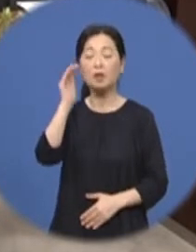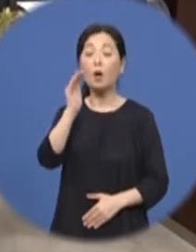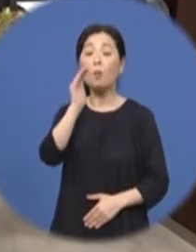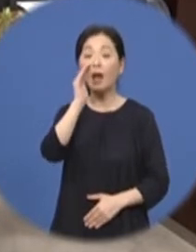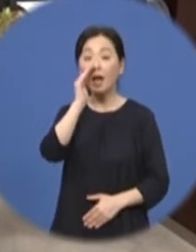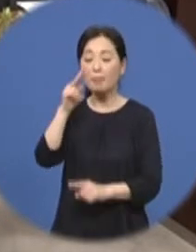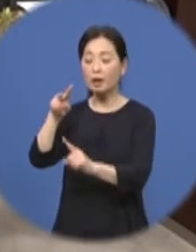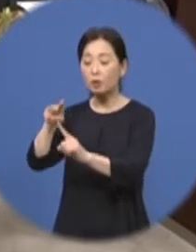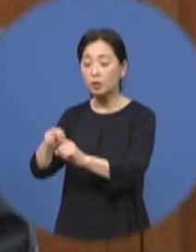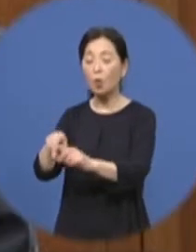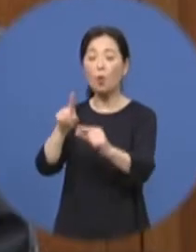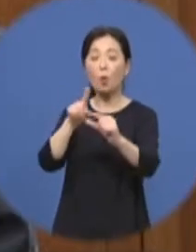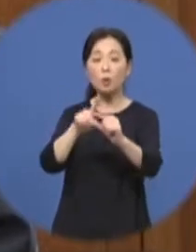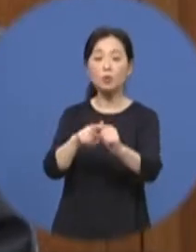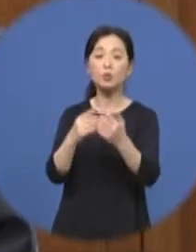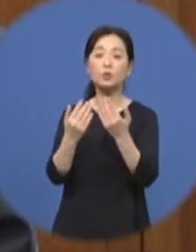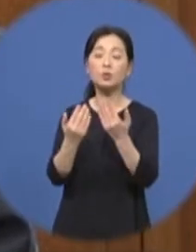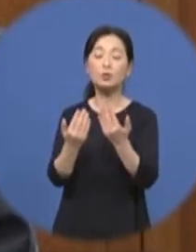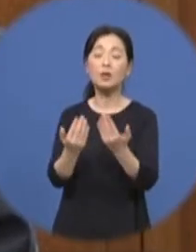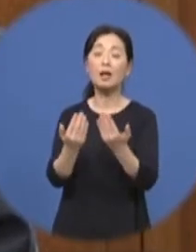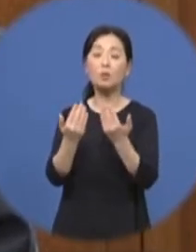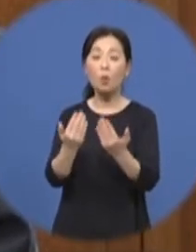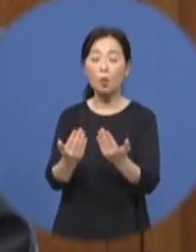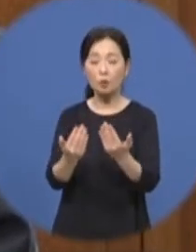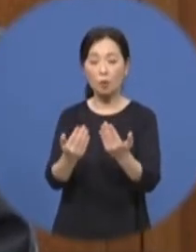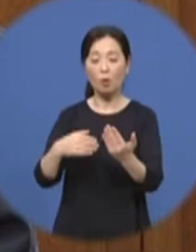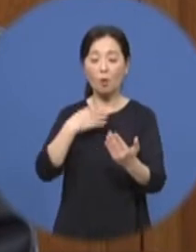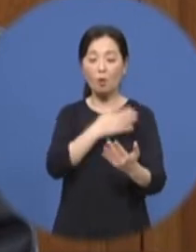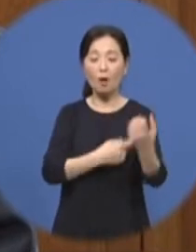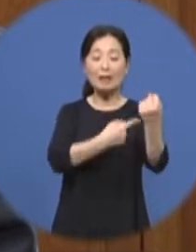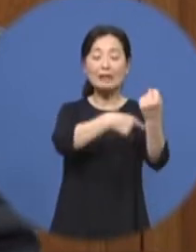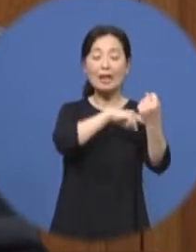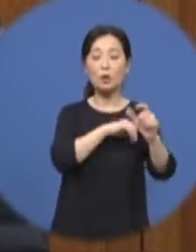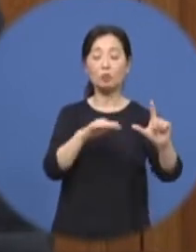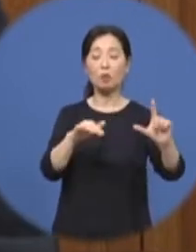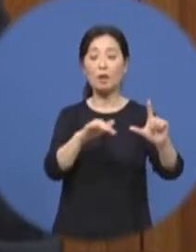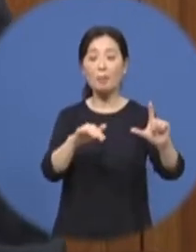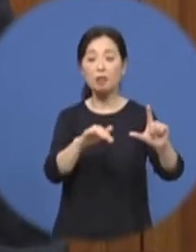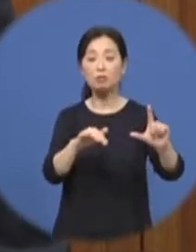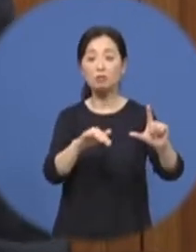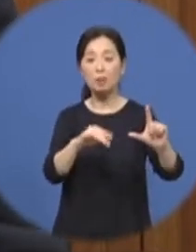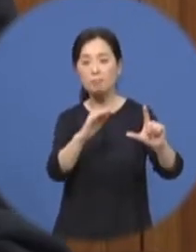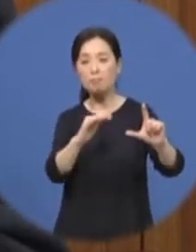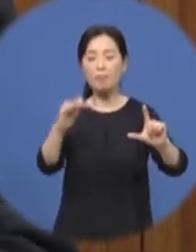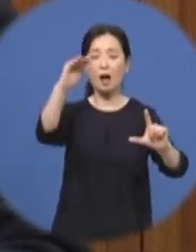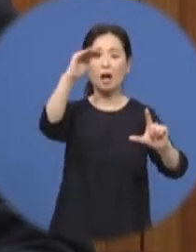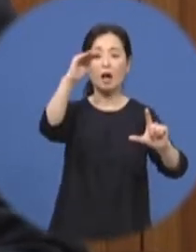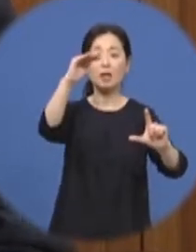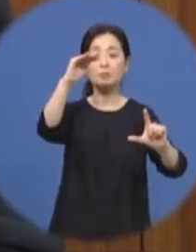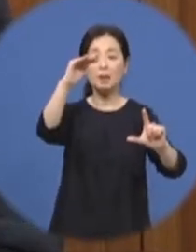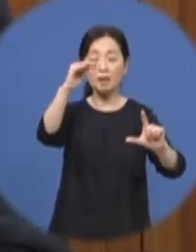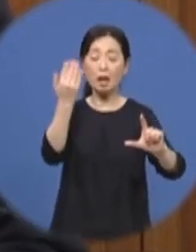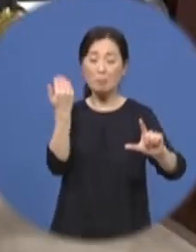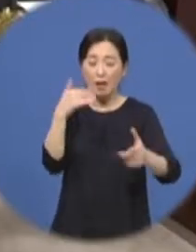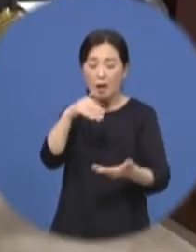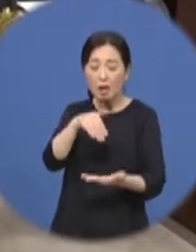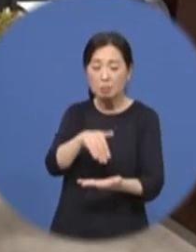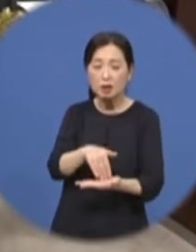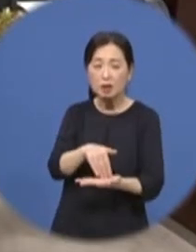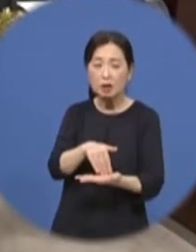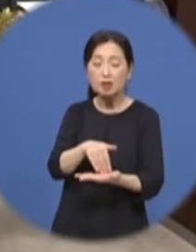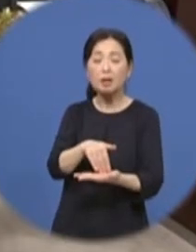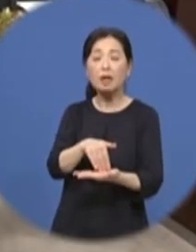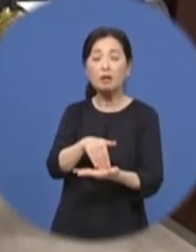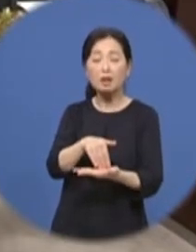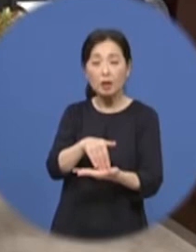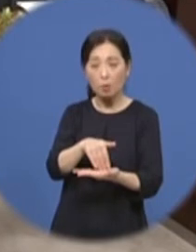初等中等教育の体力のレベル、 うん、 これがうんと上がったんです。 あ、 ほとんどビリだったんですけど、 あまり